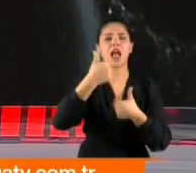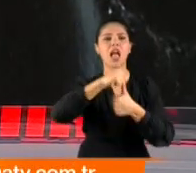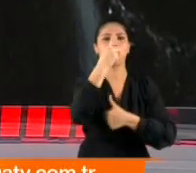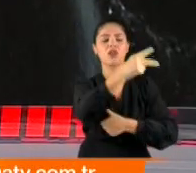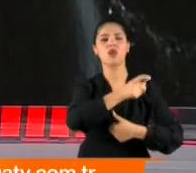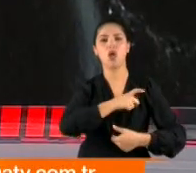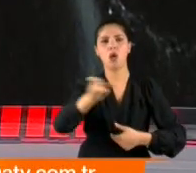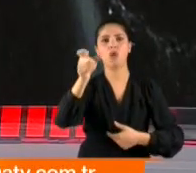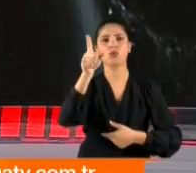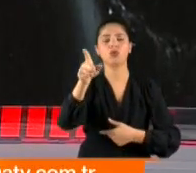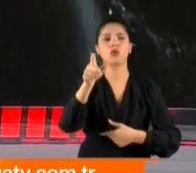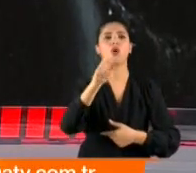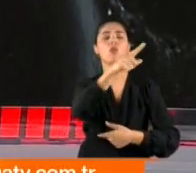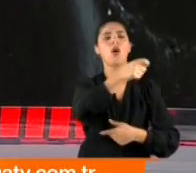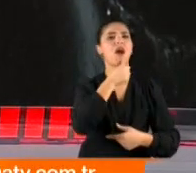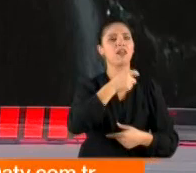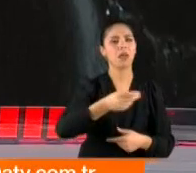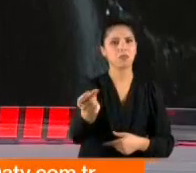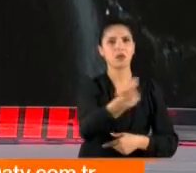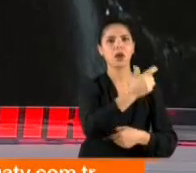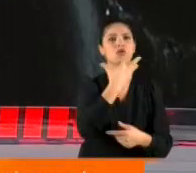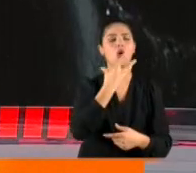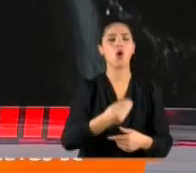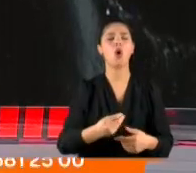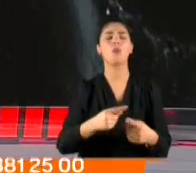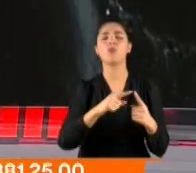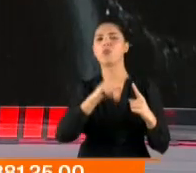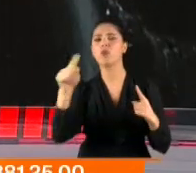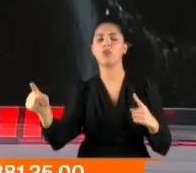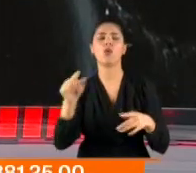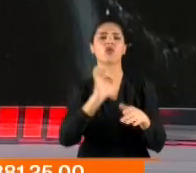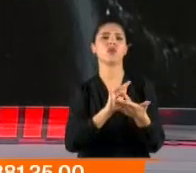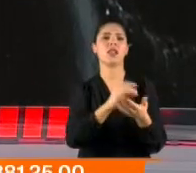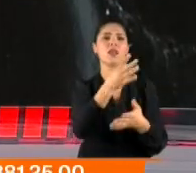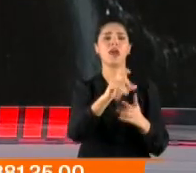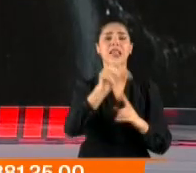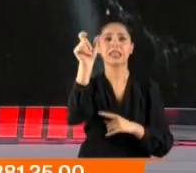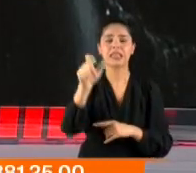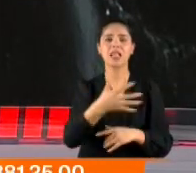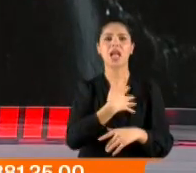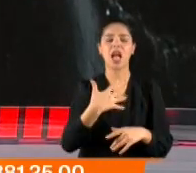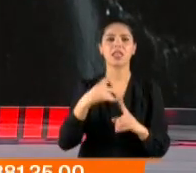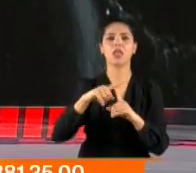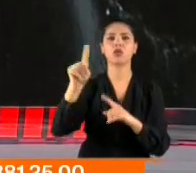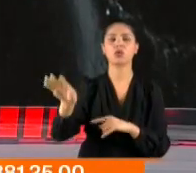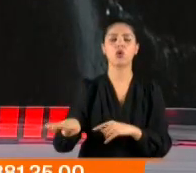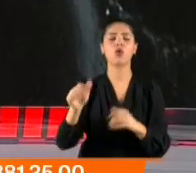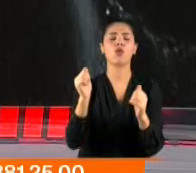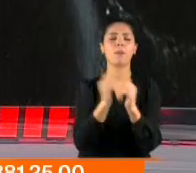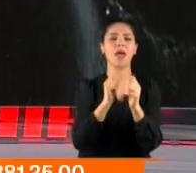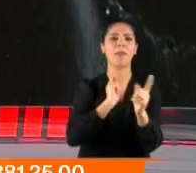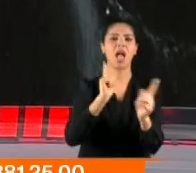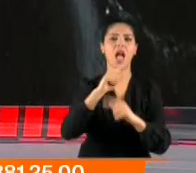öldürüldü. Hala firarda zanlı. Ömür boyu hapiste yargılanıyor. Seda Kurt'un annesi de torunuyla birlikte adalet